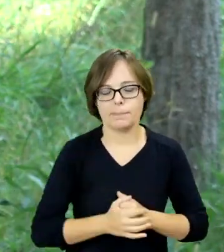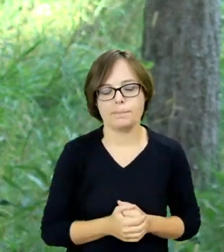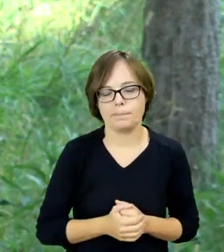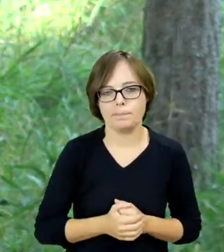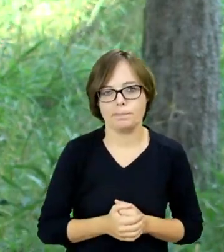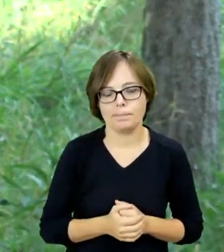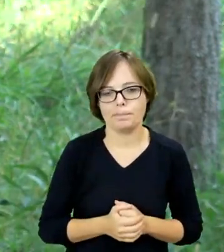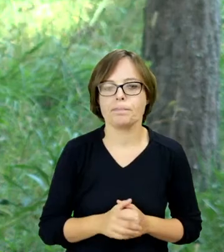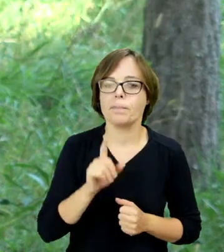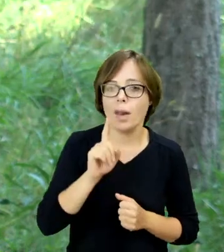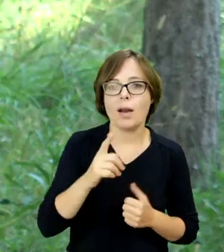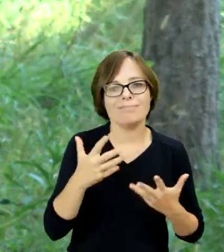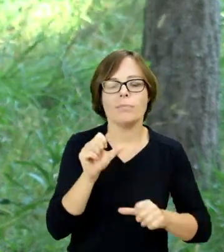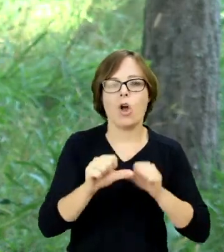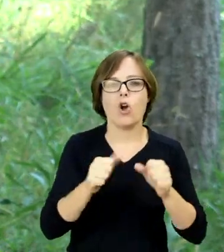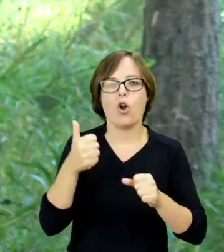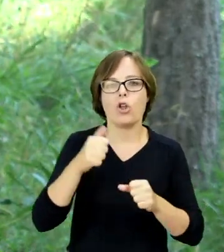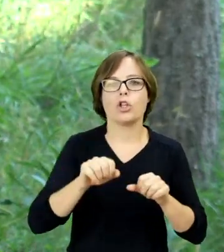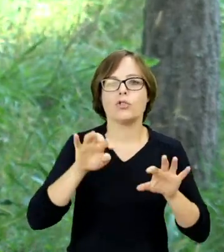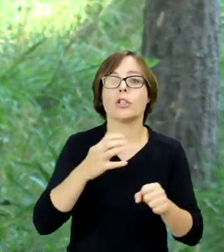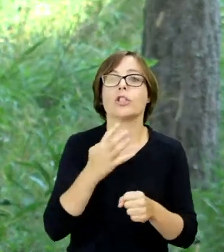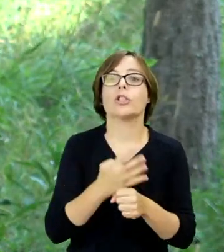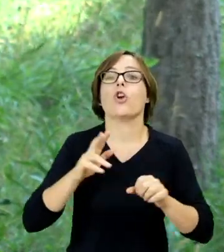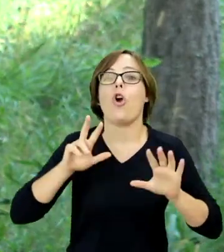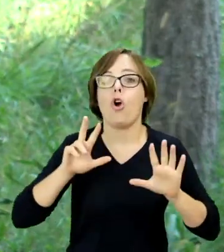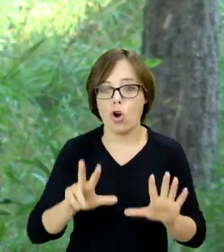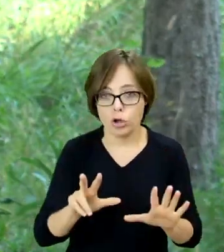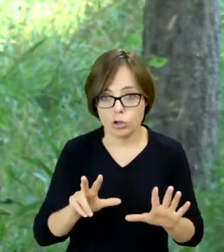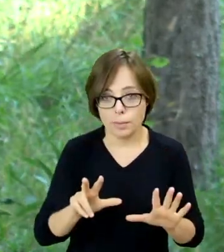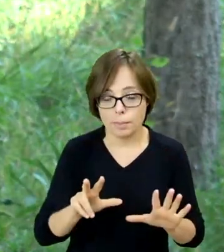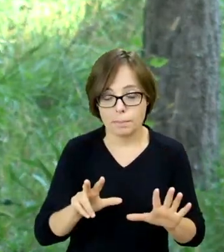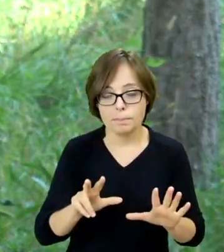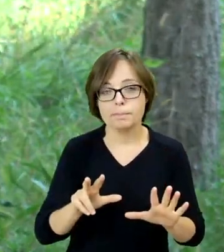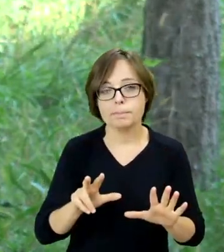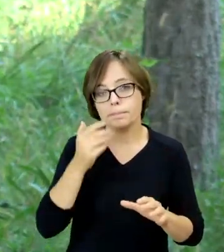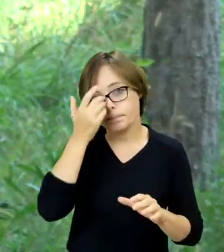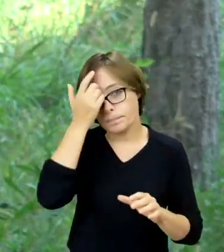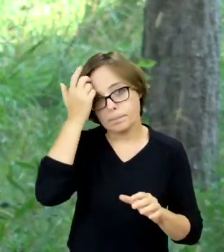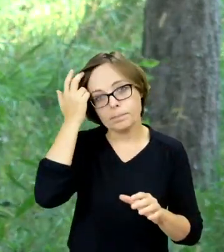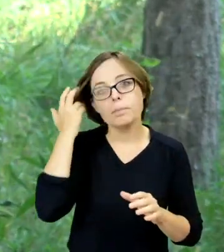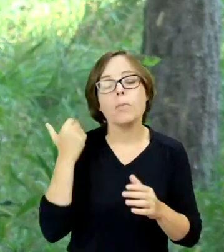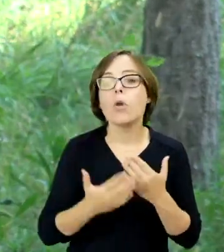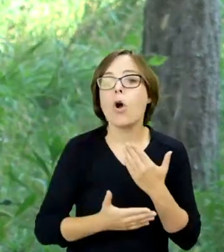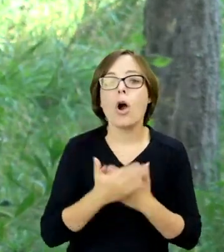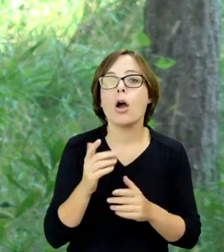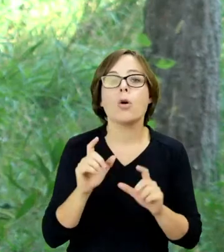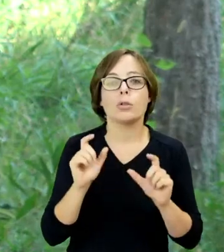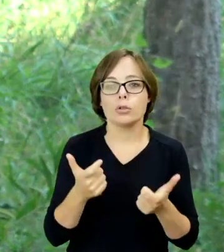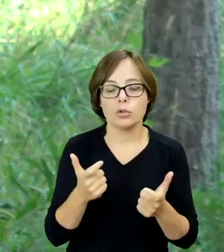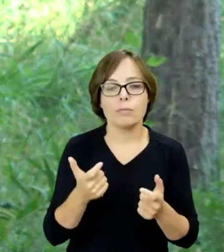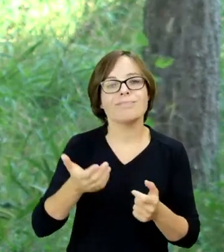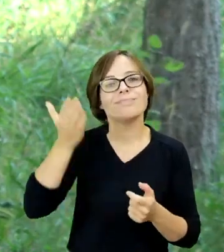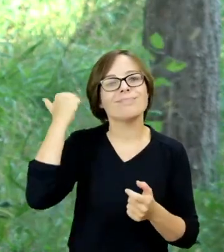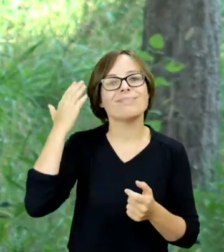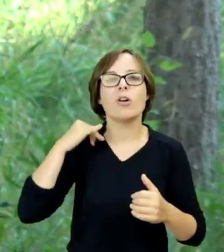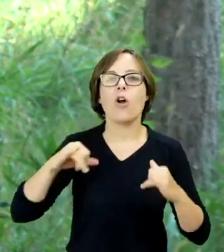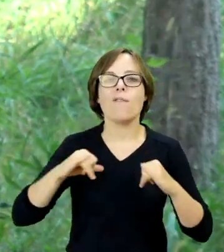Ale mamy rok 1948 i co się okazuje, na polecenie ówczesnych władz